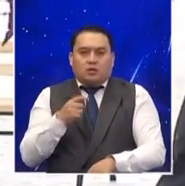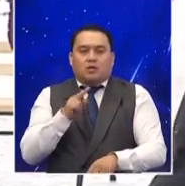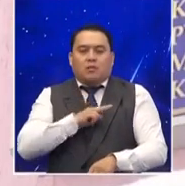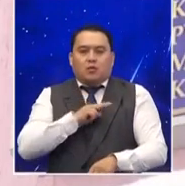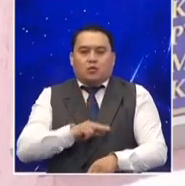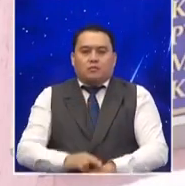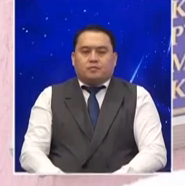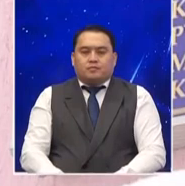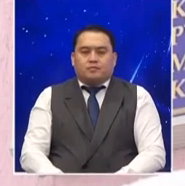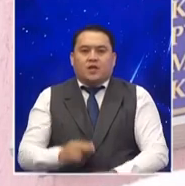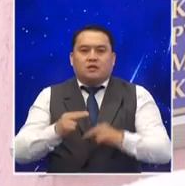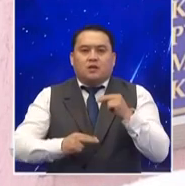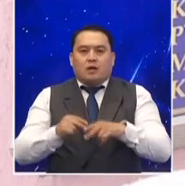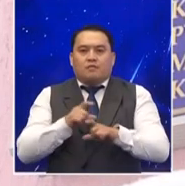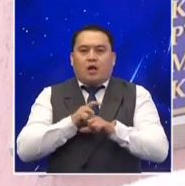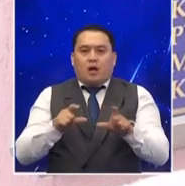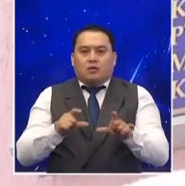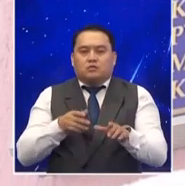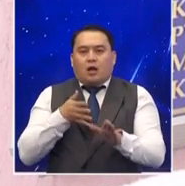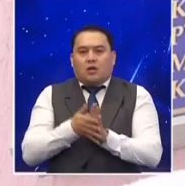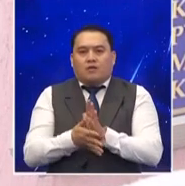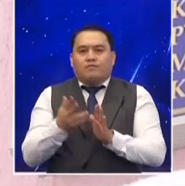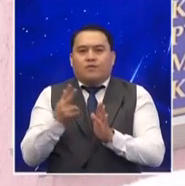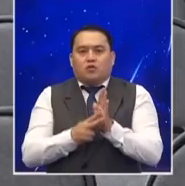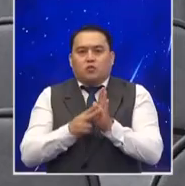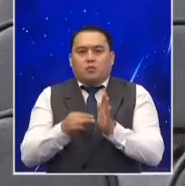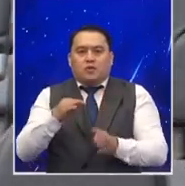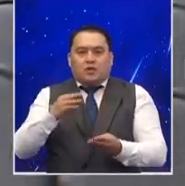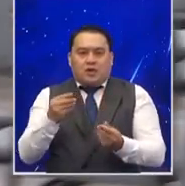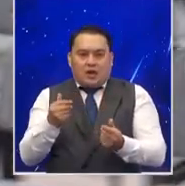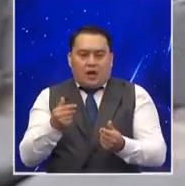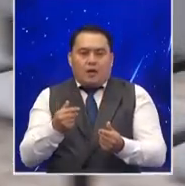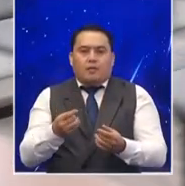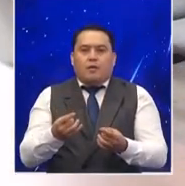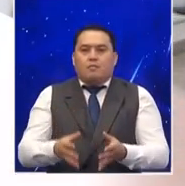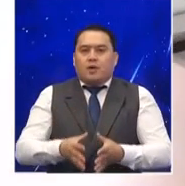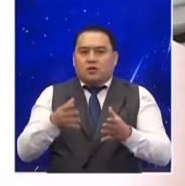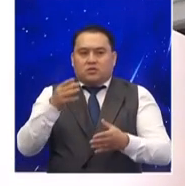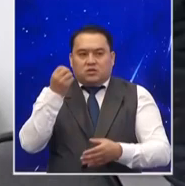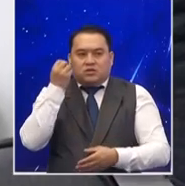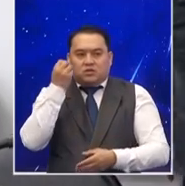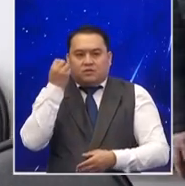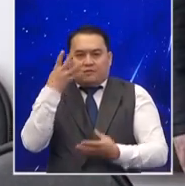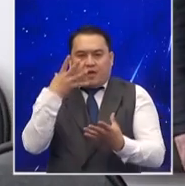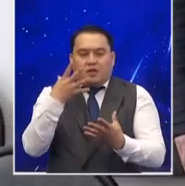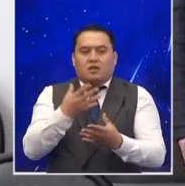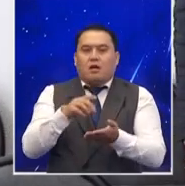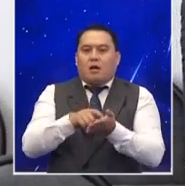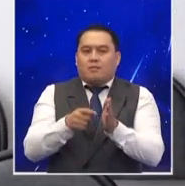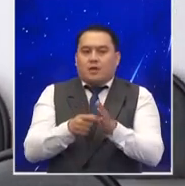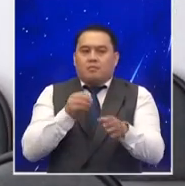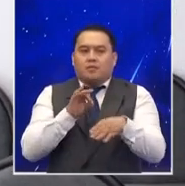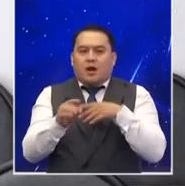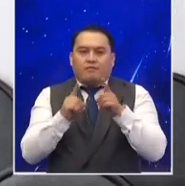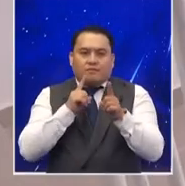работаем. На строительство объекта затрачено около 80 миллионов тенге. Просторные и светлые кабинеты, конференц-зал для